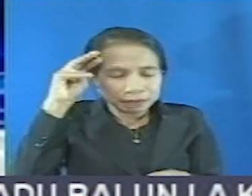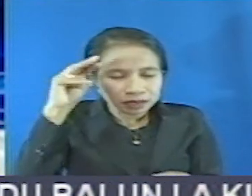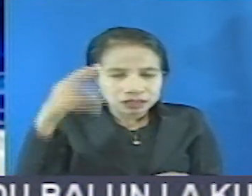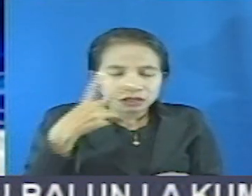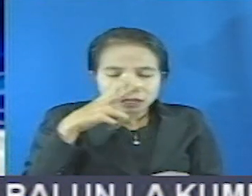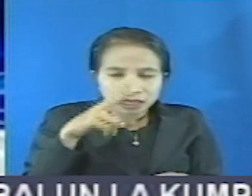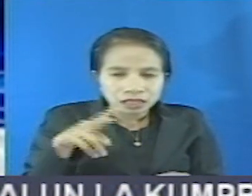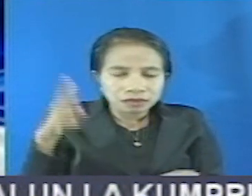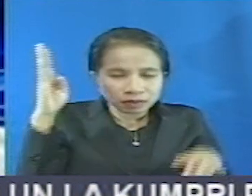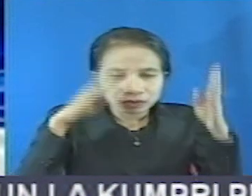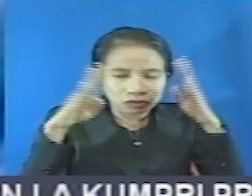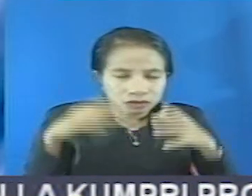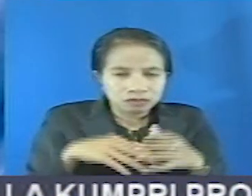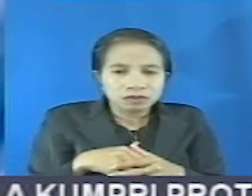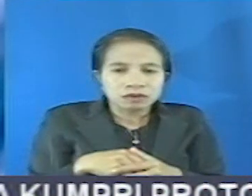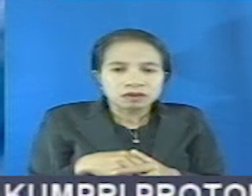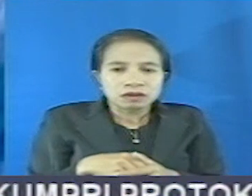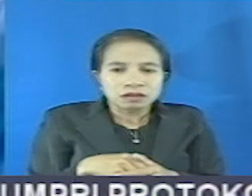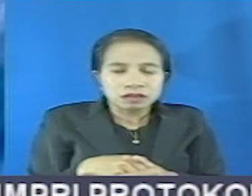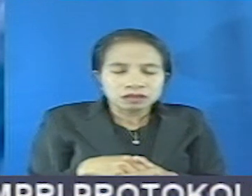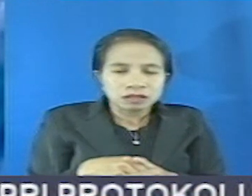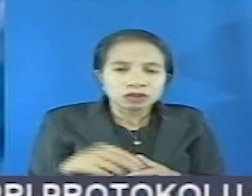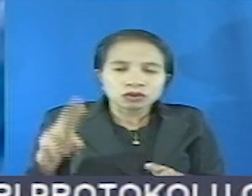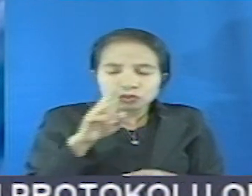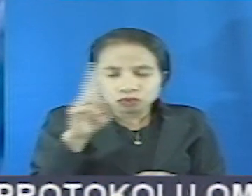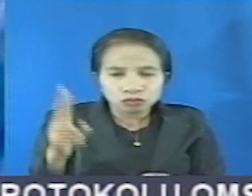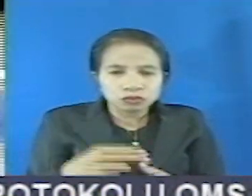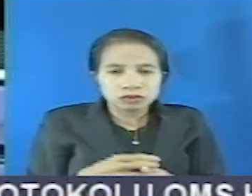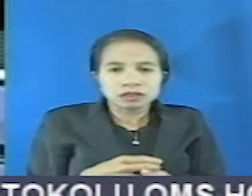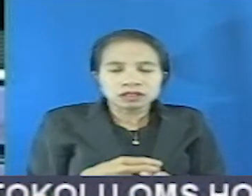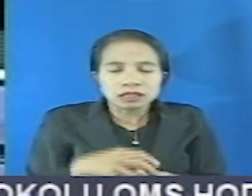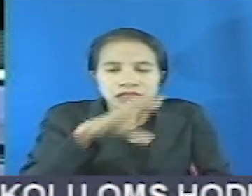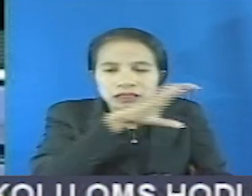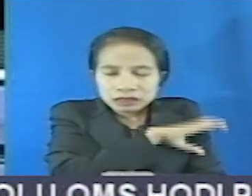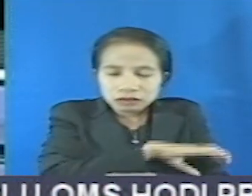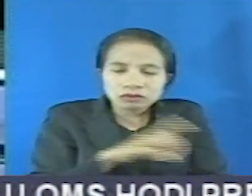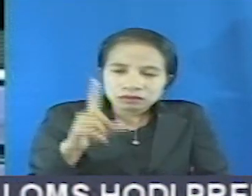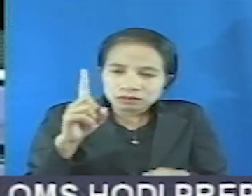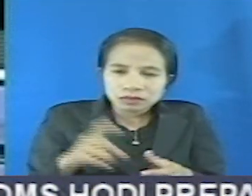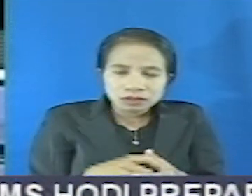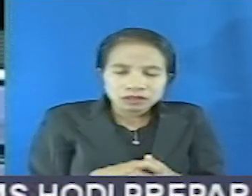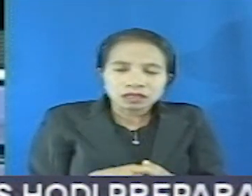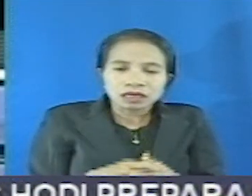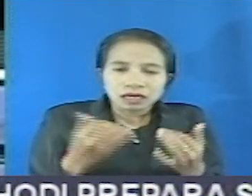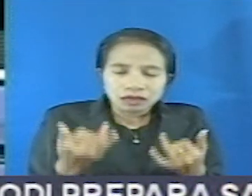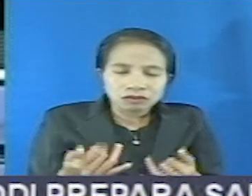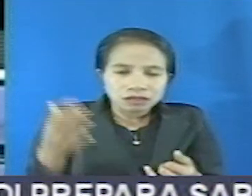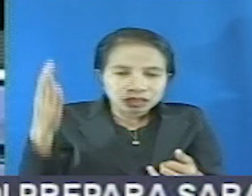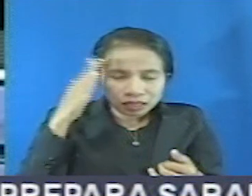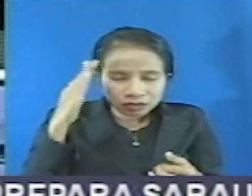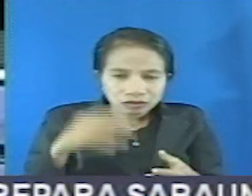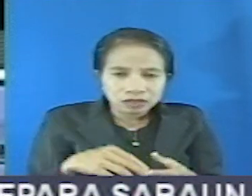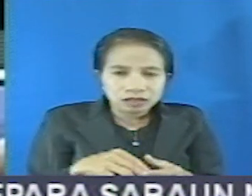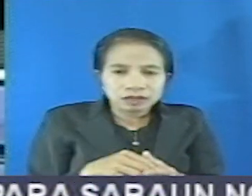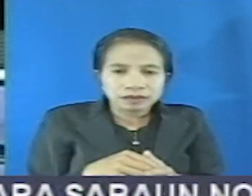sira eksekusaun o gestaun ba asunto sira segurança interna nia agor intervensaun iha kasu sira sene